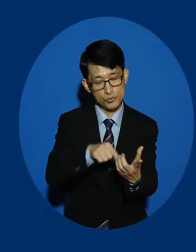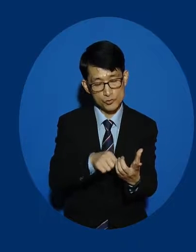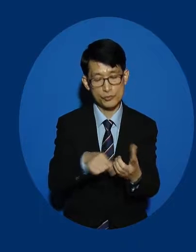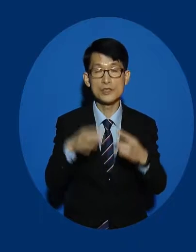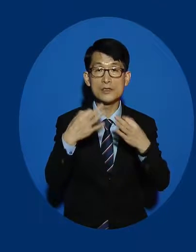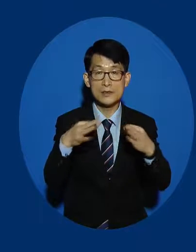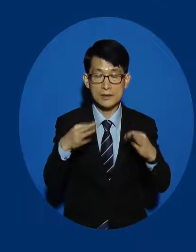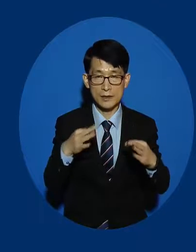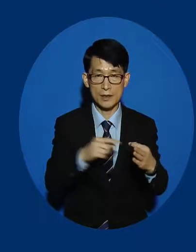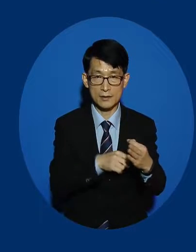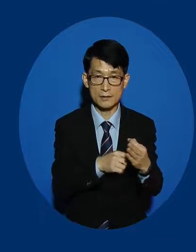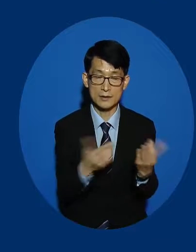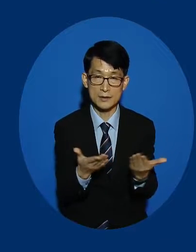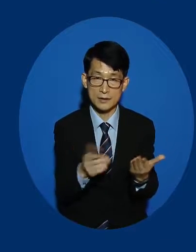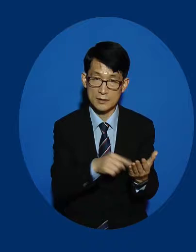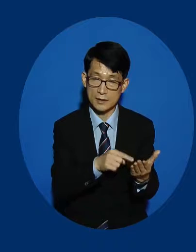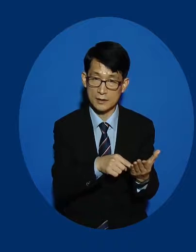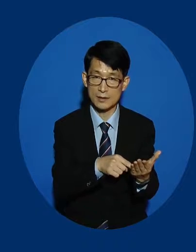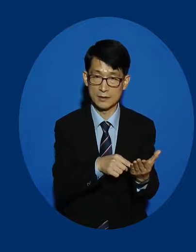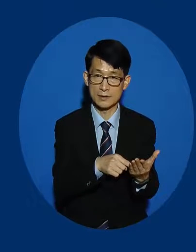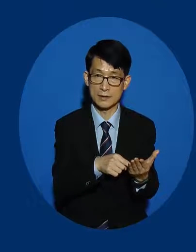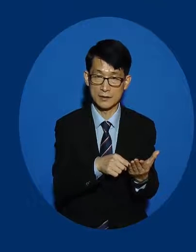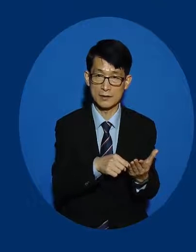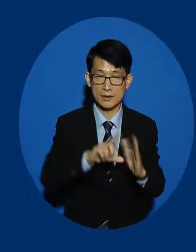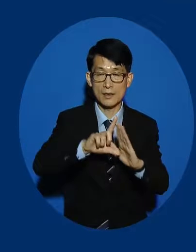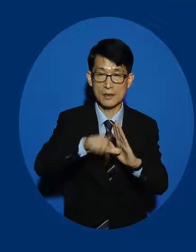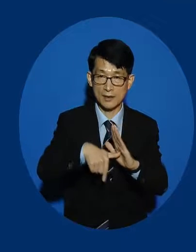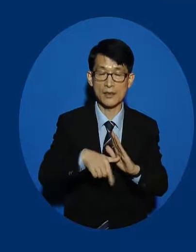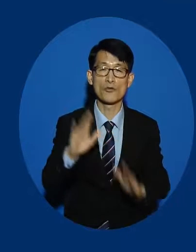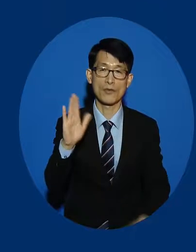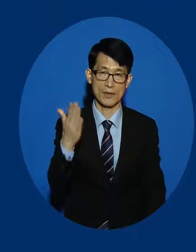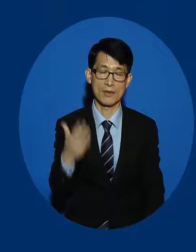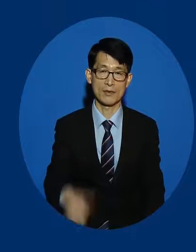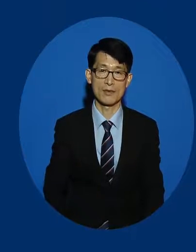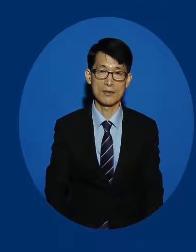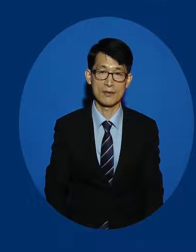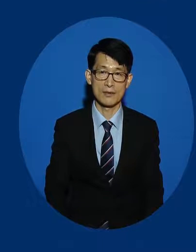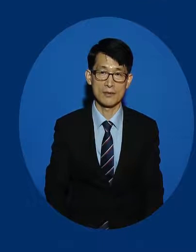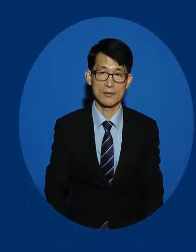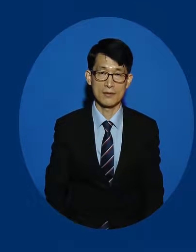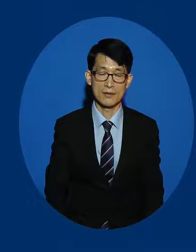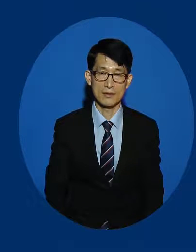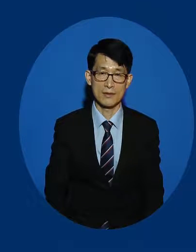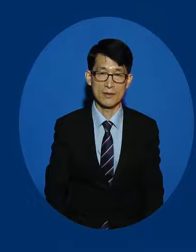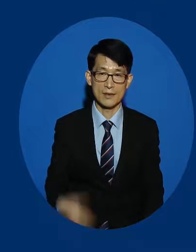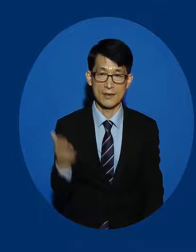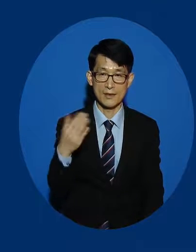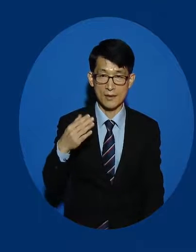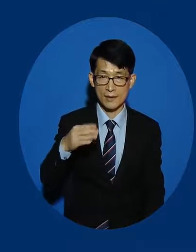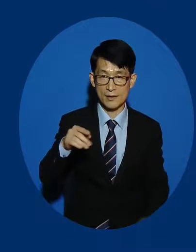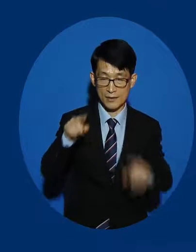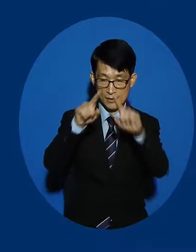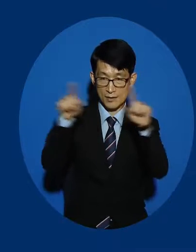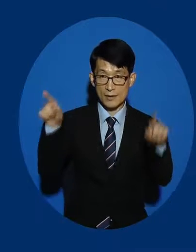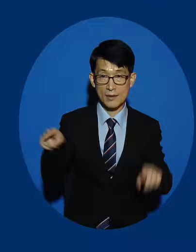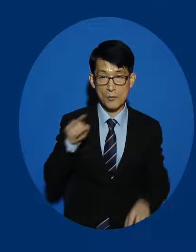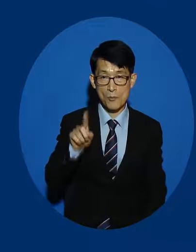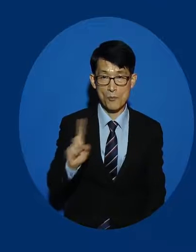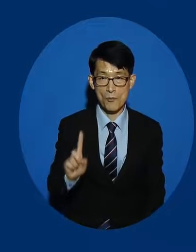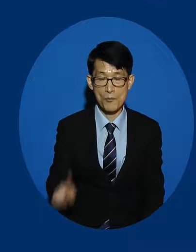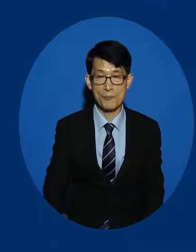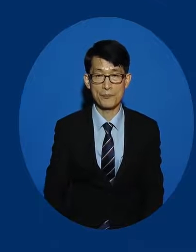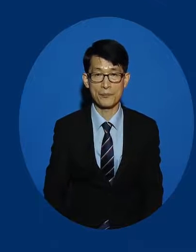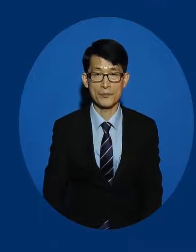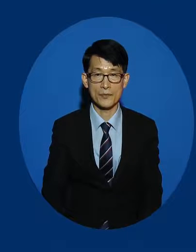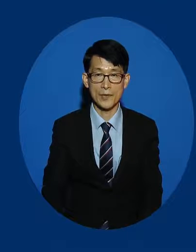금융도 이 스마트폰 하나로 다 통하는 시대가 온 것 같습니다. 제가 이 그래프를 하나 띄워드렸습니다. 이